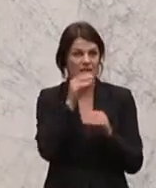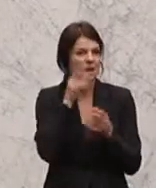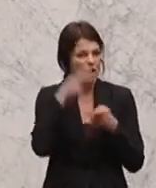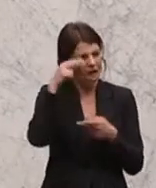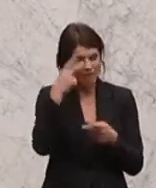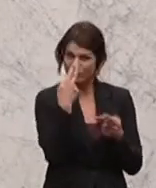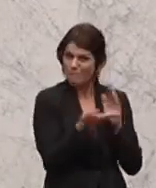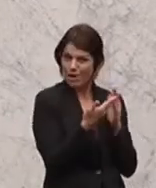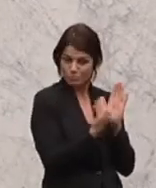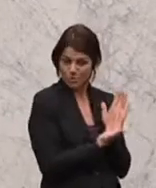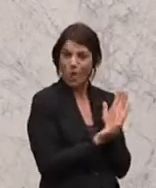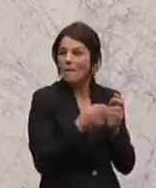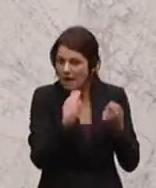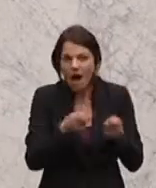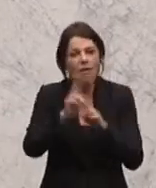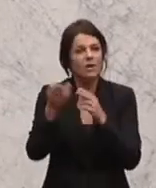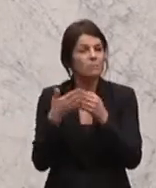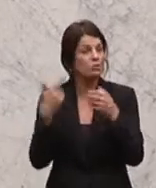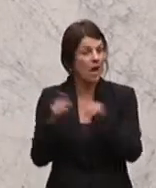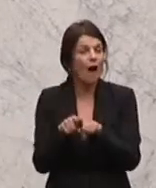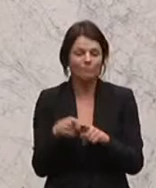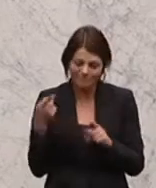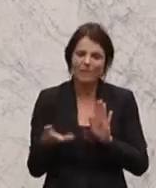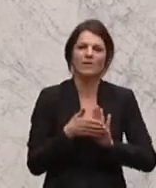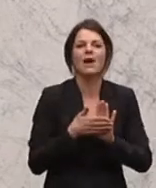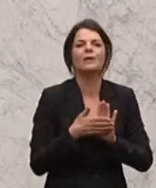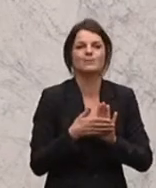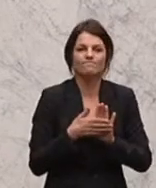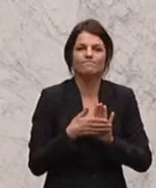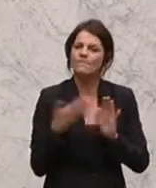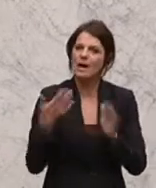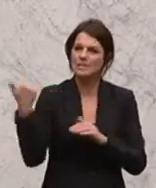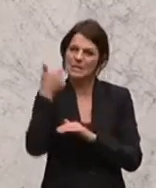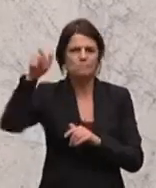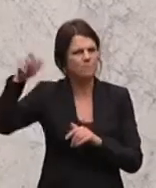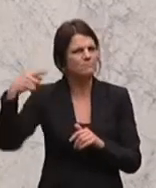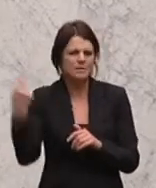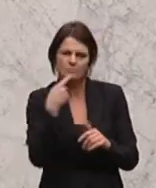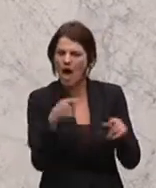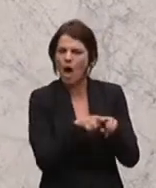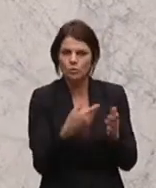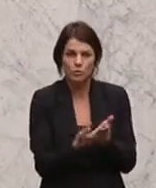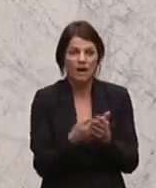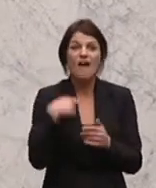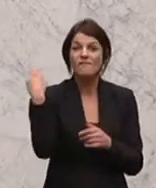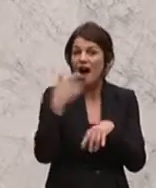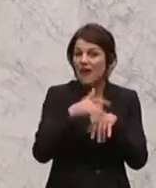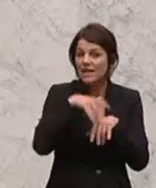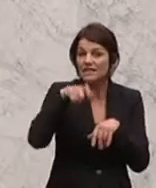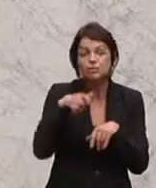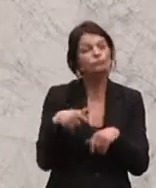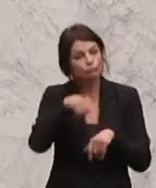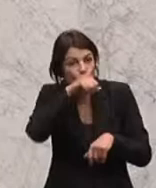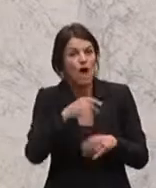und andere Beispiele bestätigen meines Erachtens, was auch die Experten sagen: Fahrgäste nützen